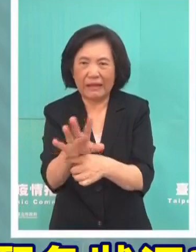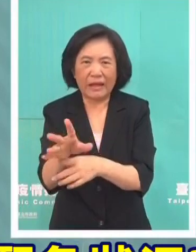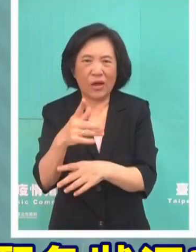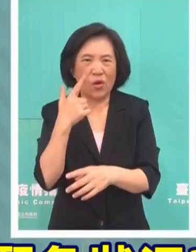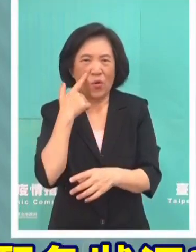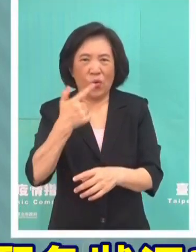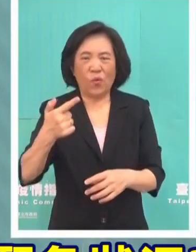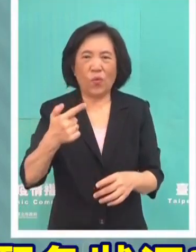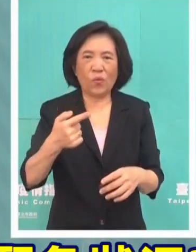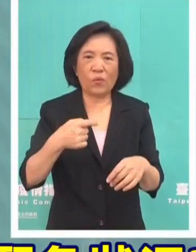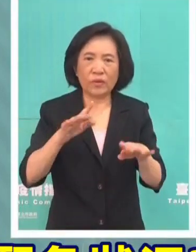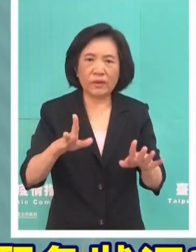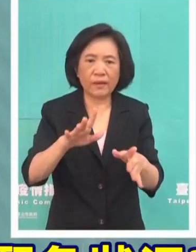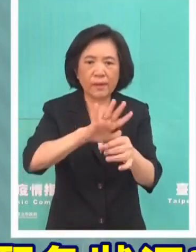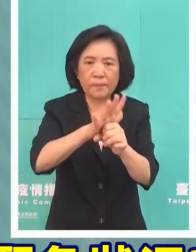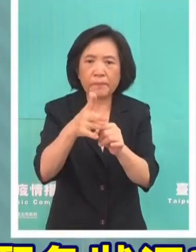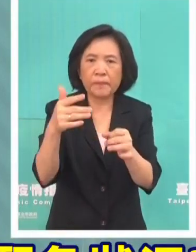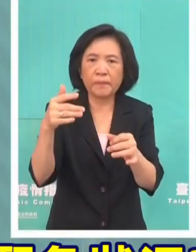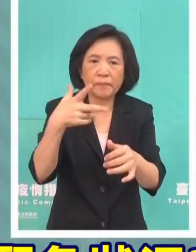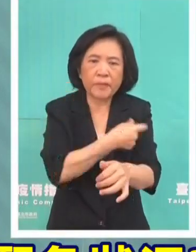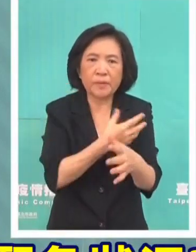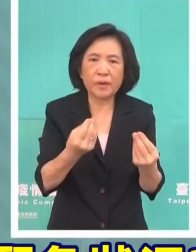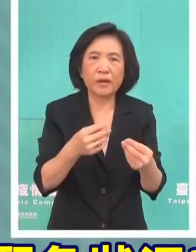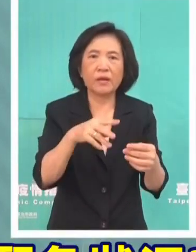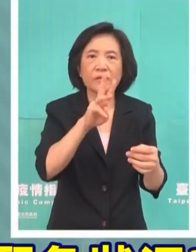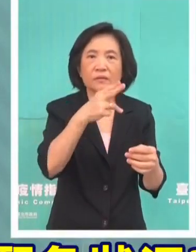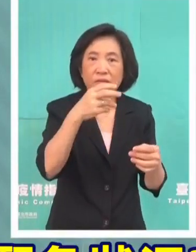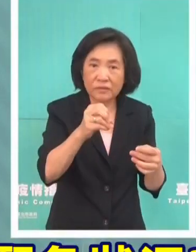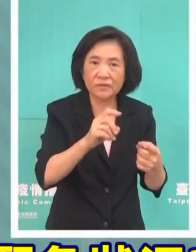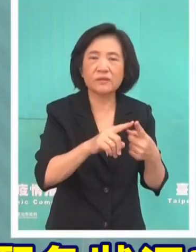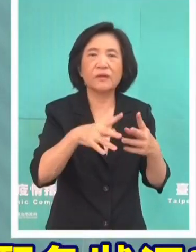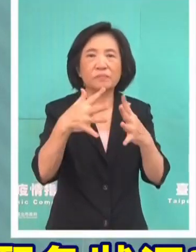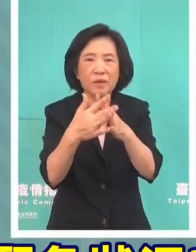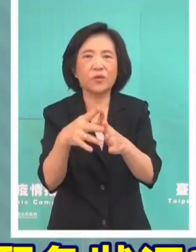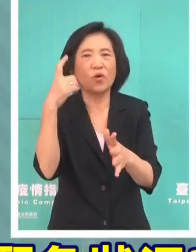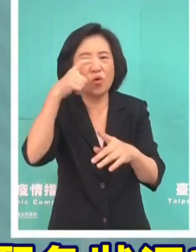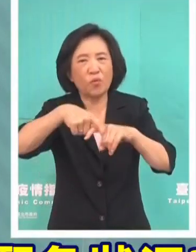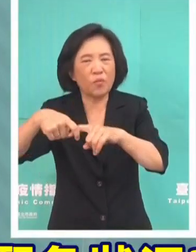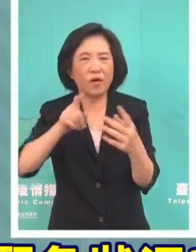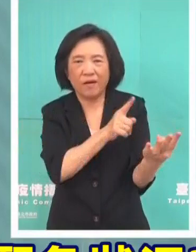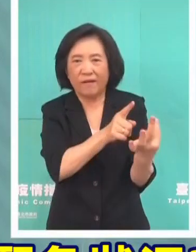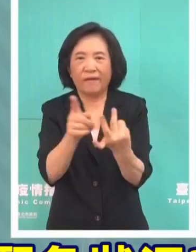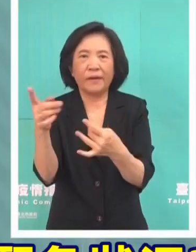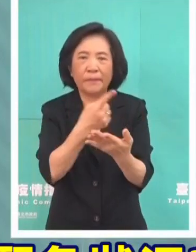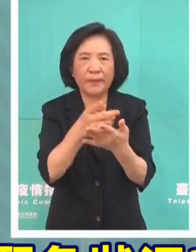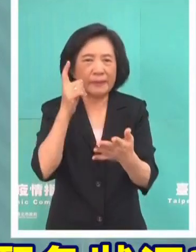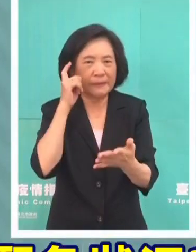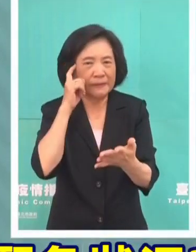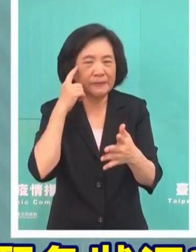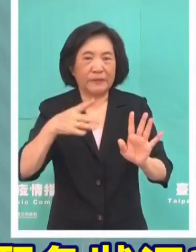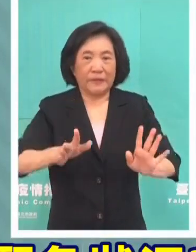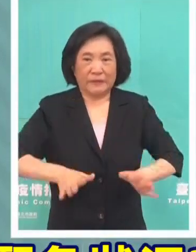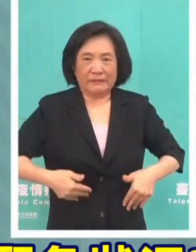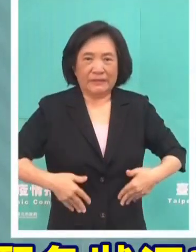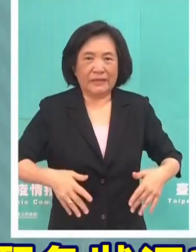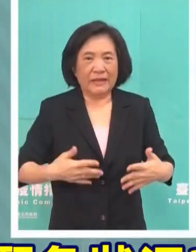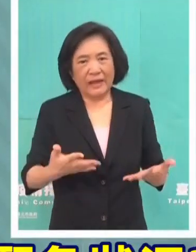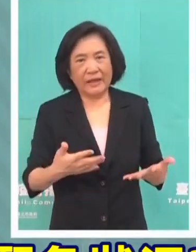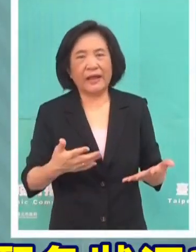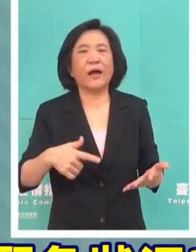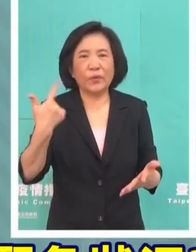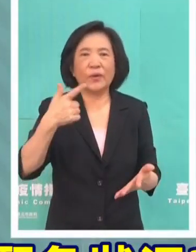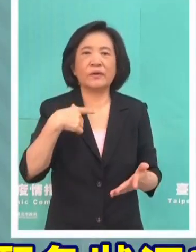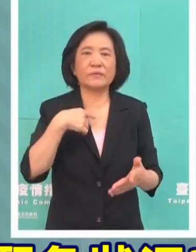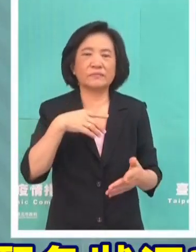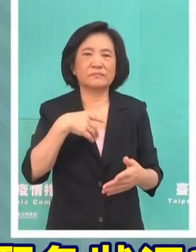在这个状态下呢，不管是 WHO 了哈，或是美国、欧盟这样哈，鉴于紧急状况，所以给